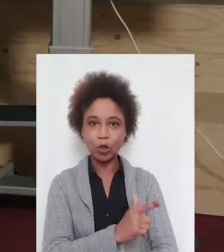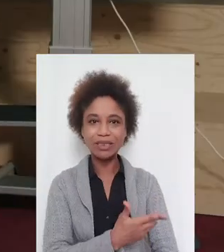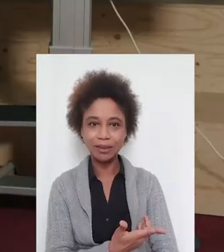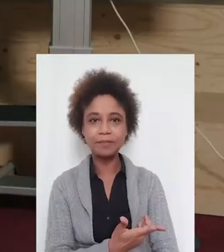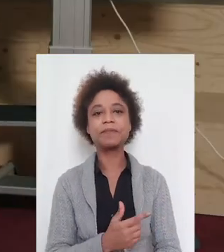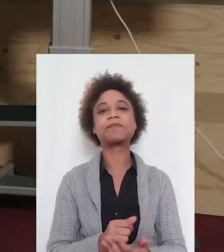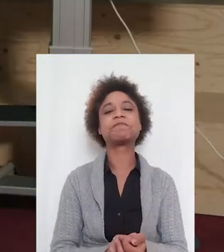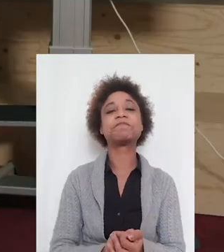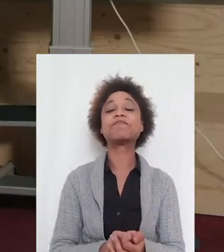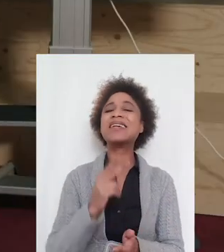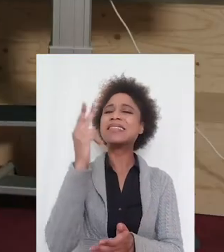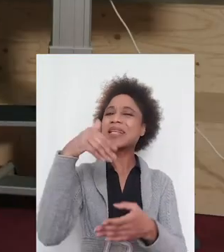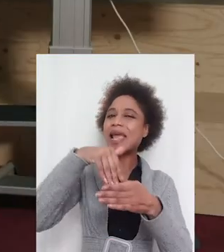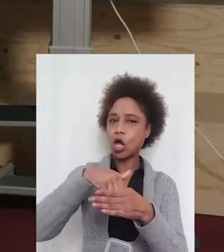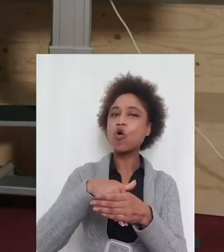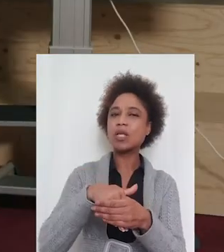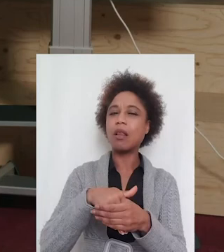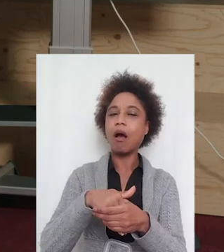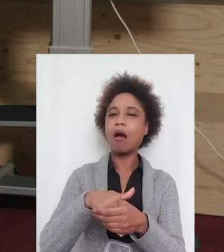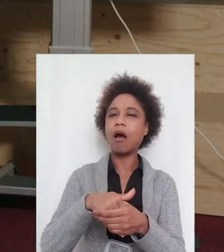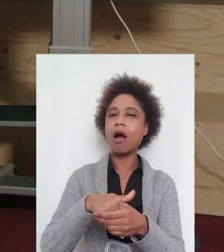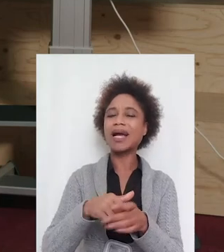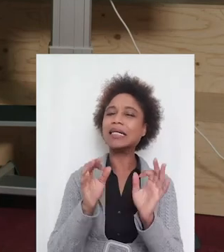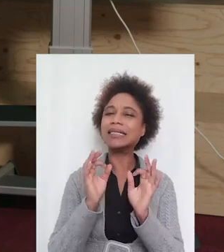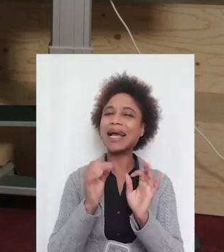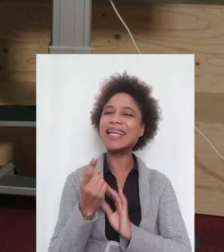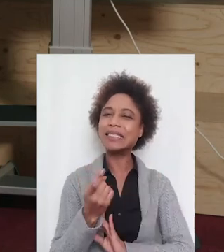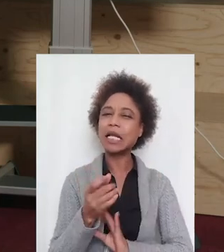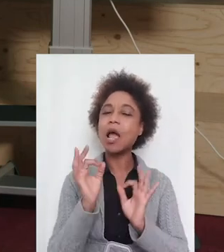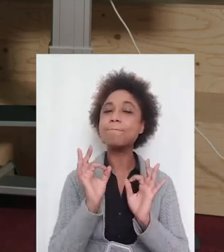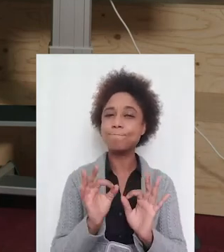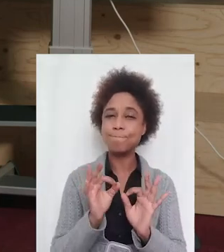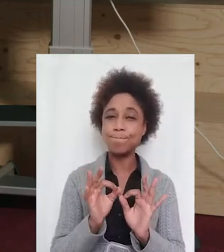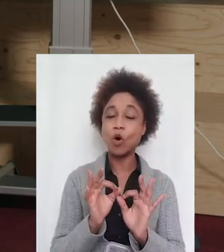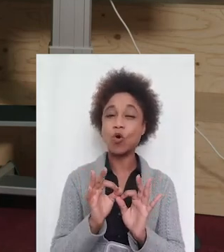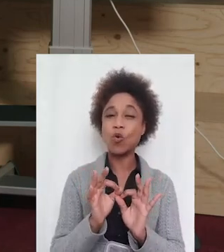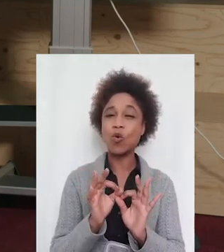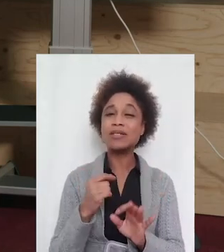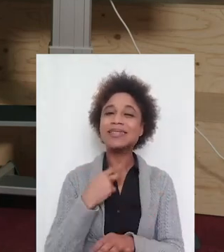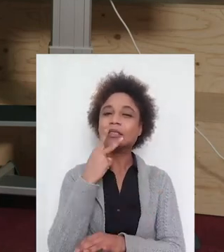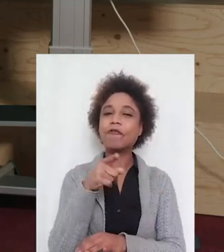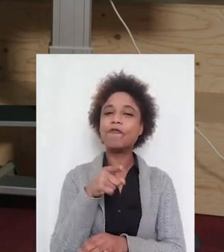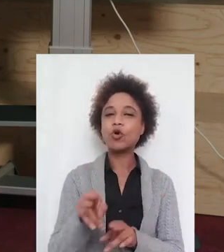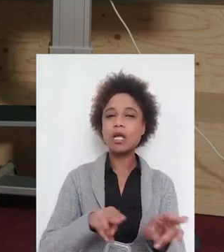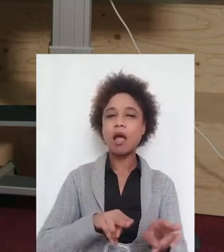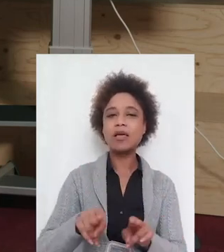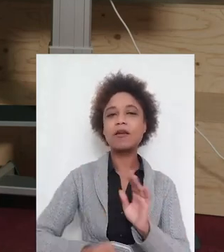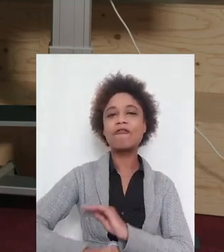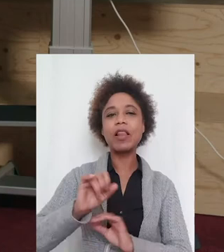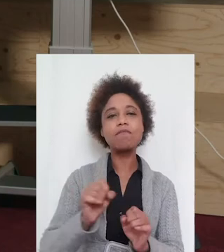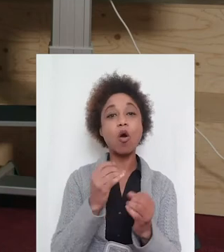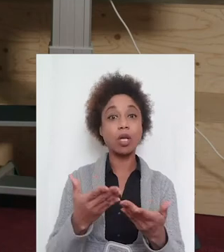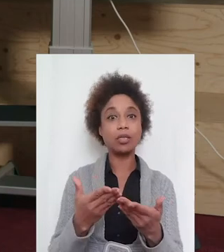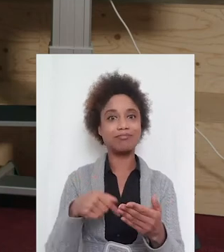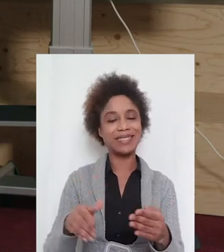Dat vinden wij artistiek inhoudelijk ook heel interessant en mooi. En we zien daarvoor theater veel mogelijkheden. Dit seizoen gaan we